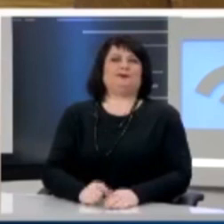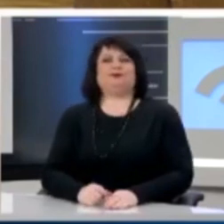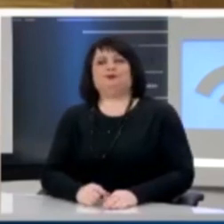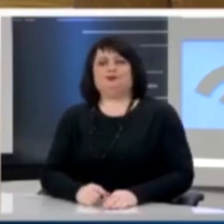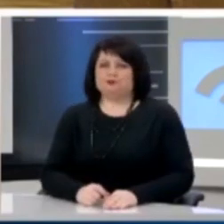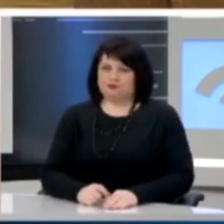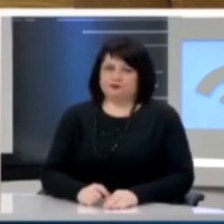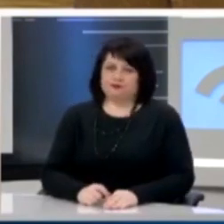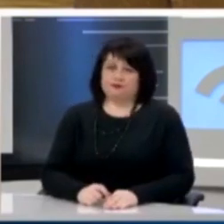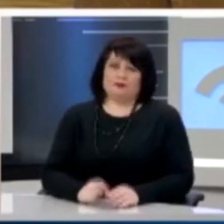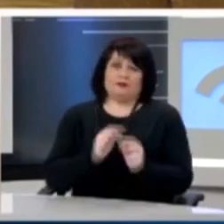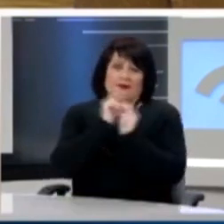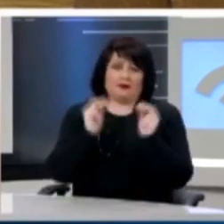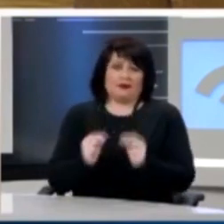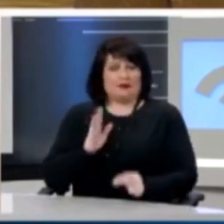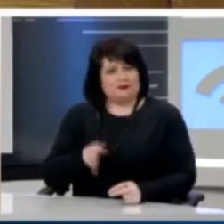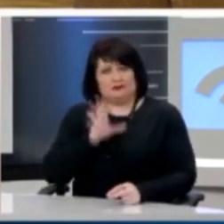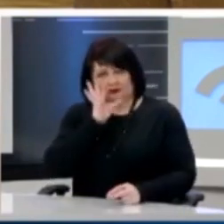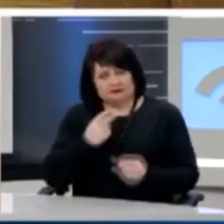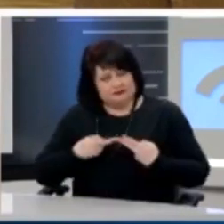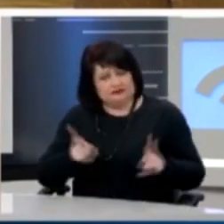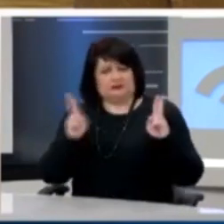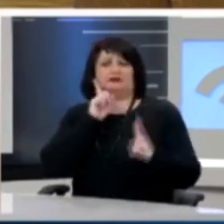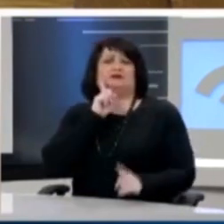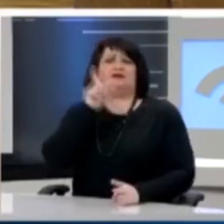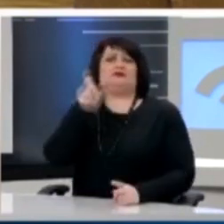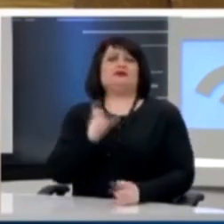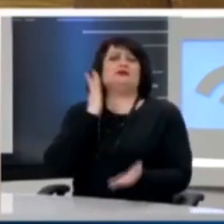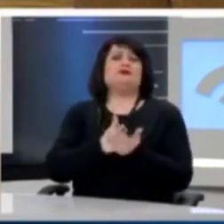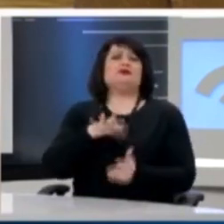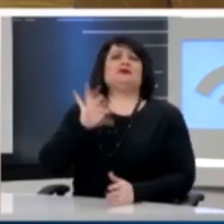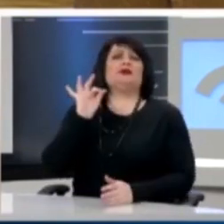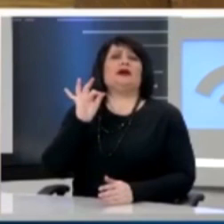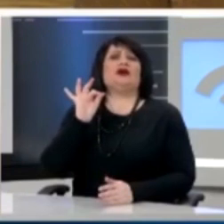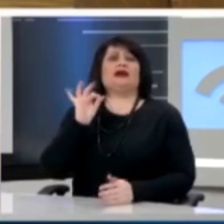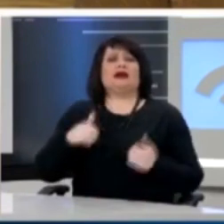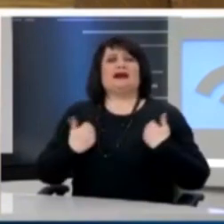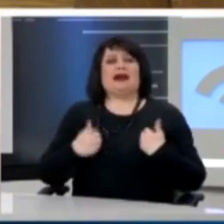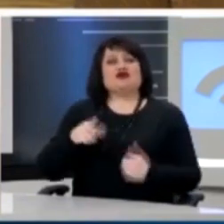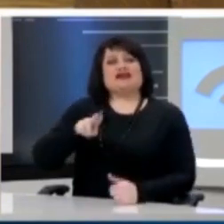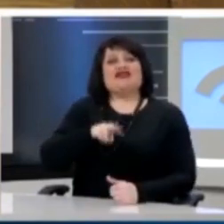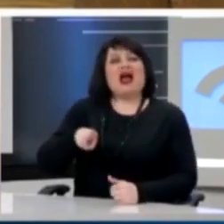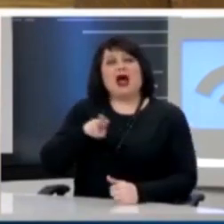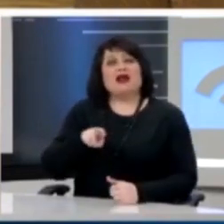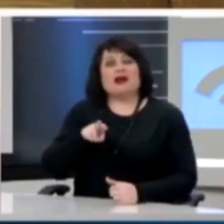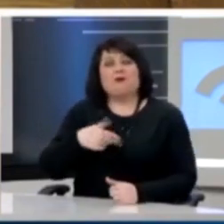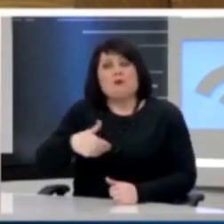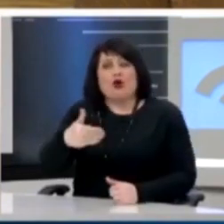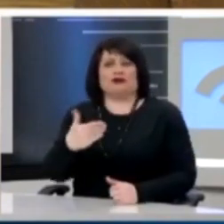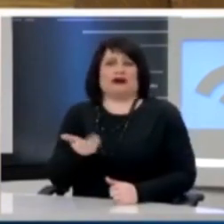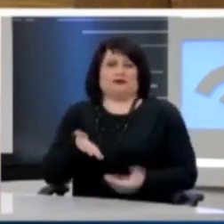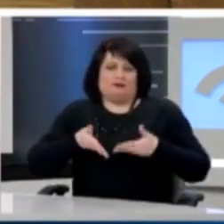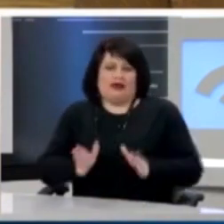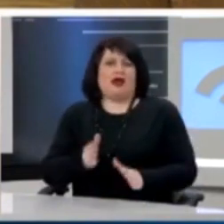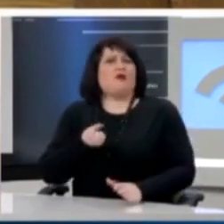να είναι πραγματικά ελεύθερη η επιλογή ενός νέου ζευγαριού για το πότε θα κάνει